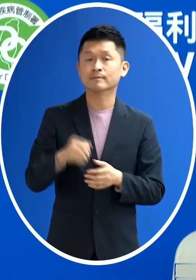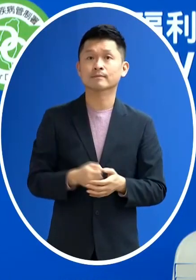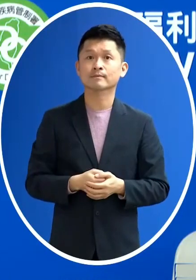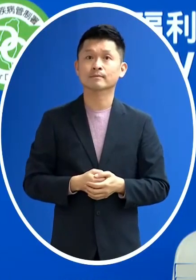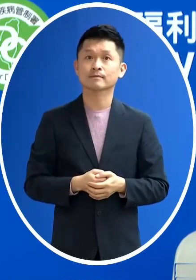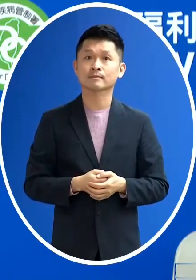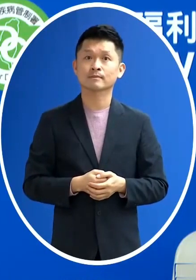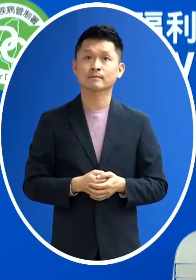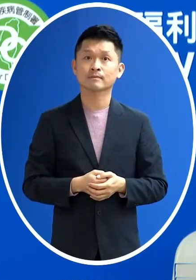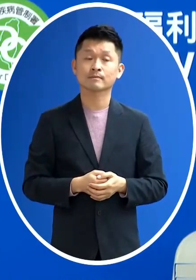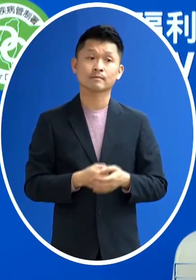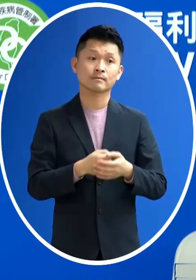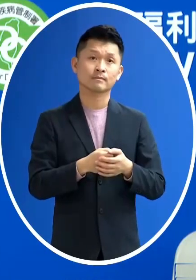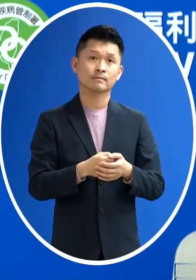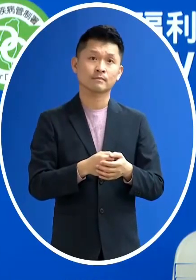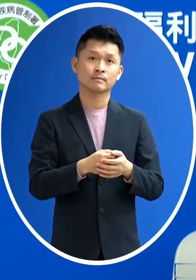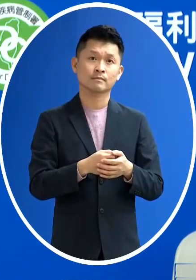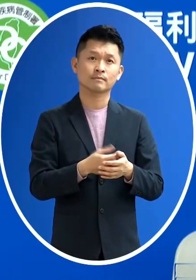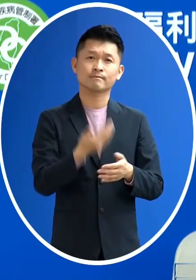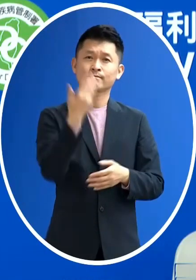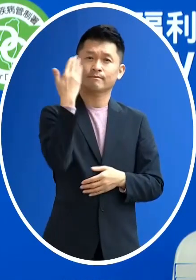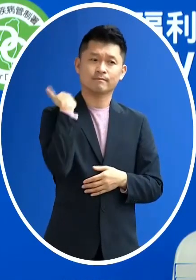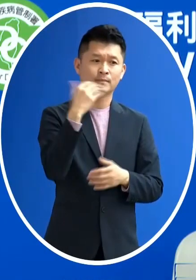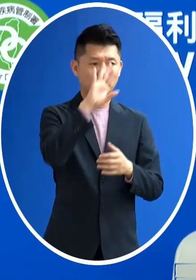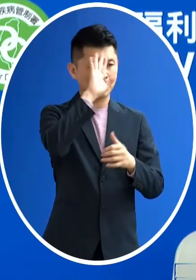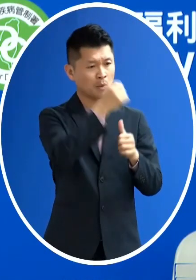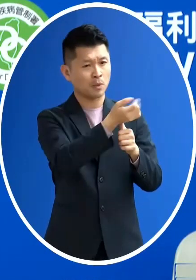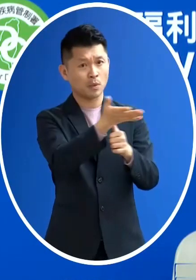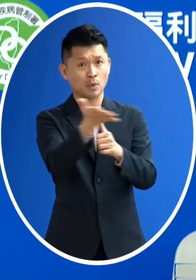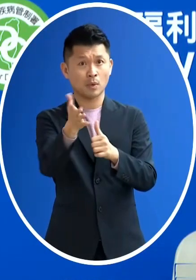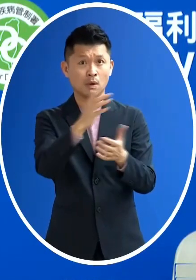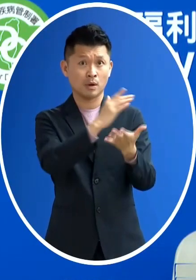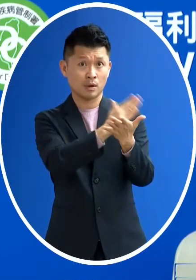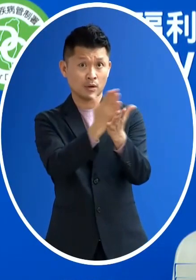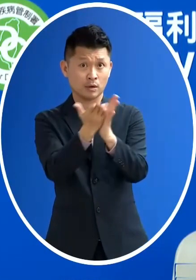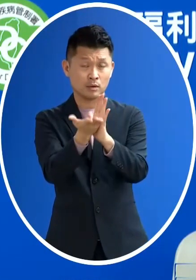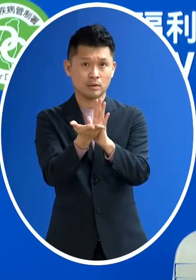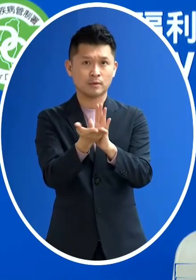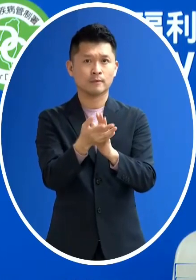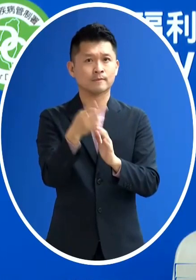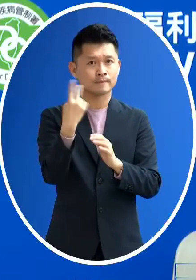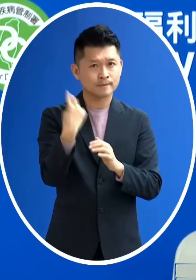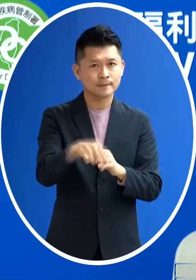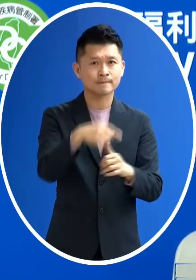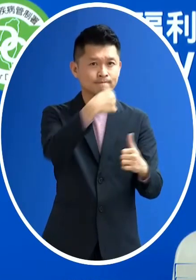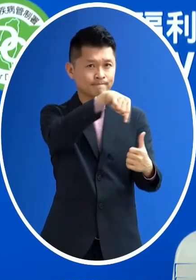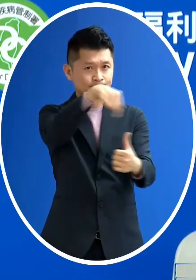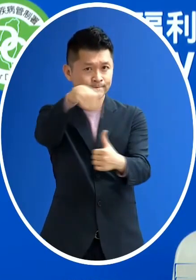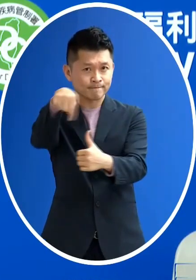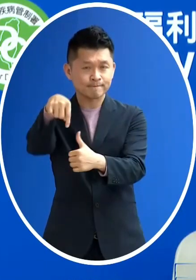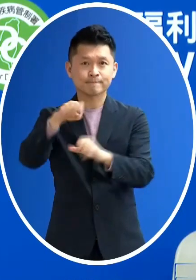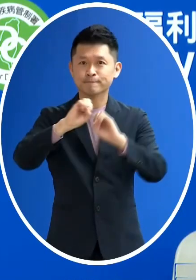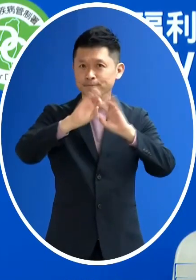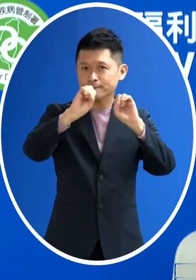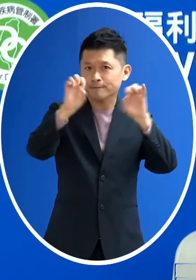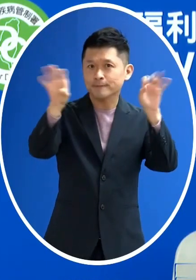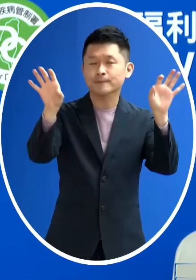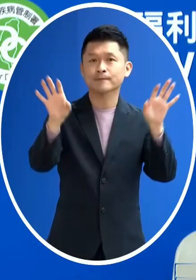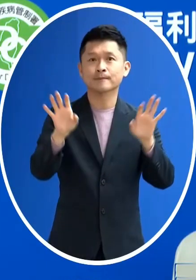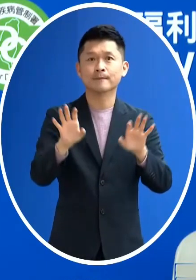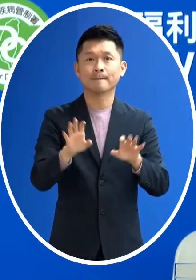些原来就有的这些传染病哦，会再加强哦相关的这个卫教哦，相关的这